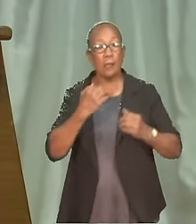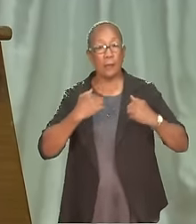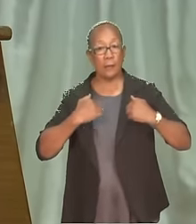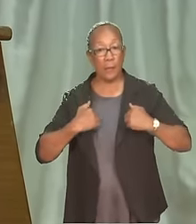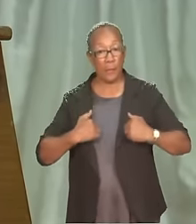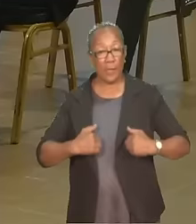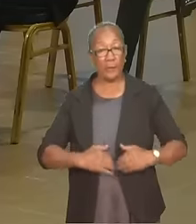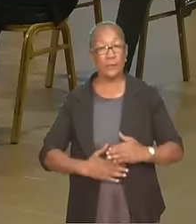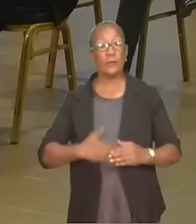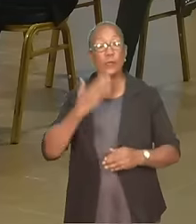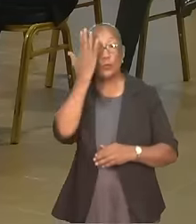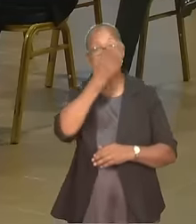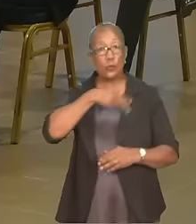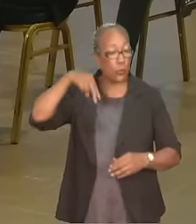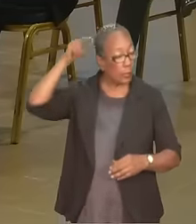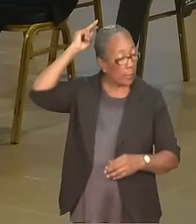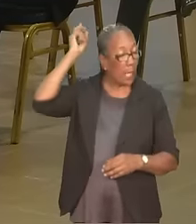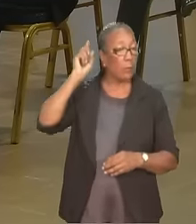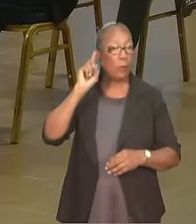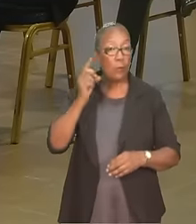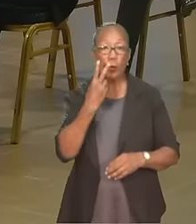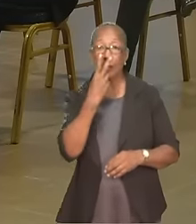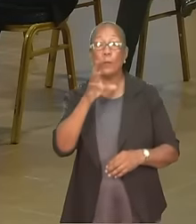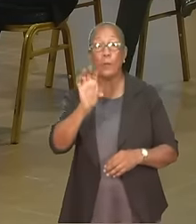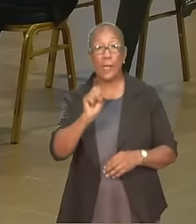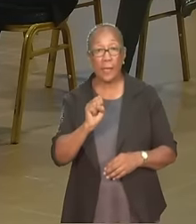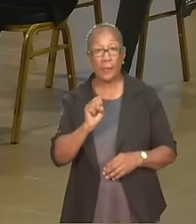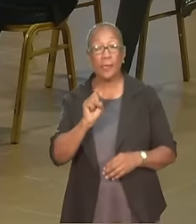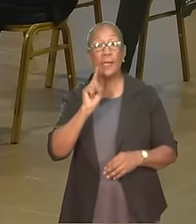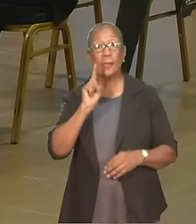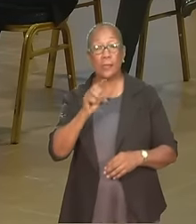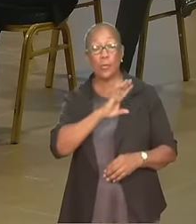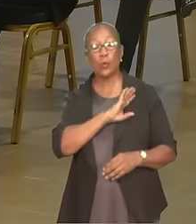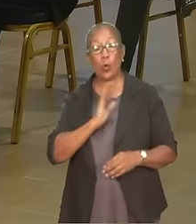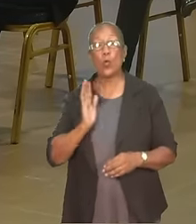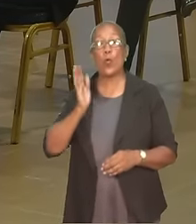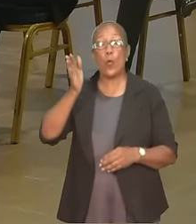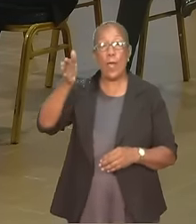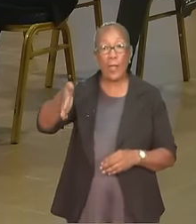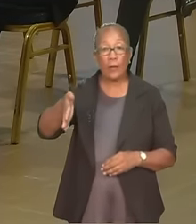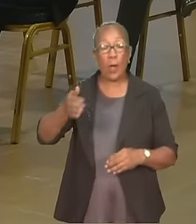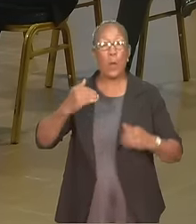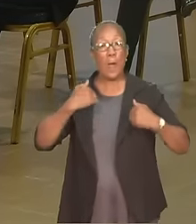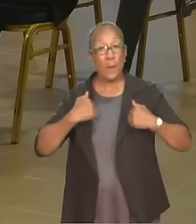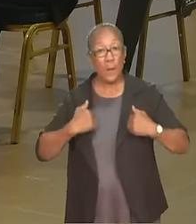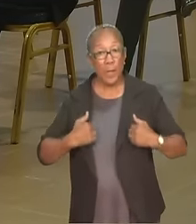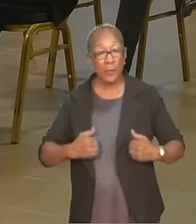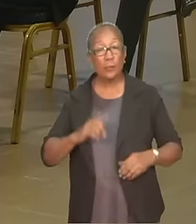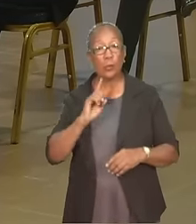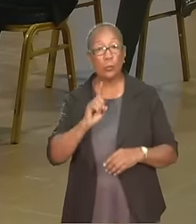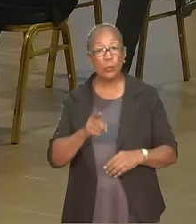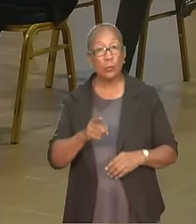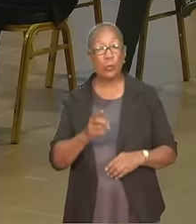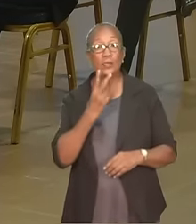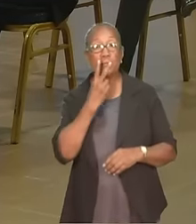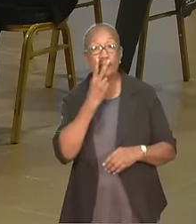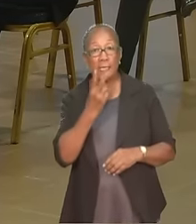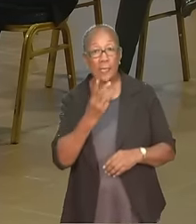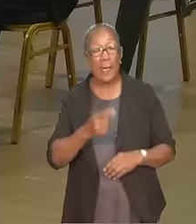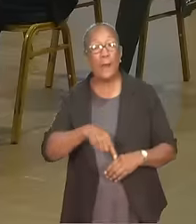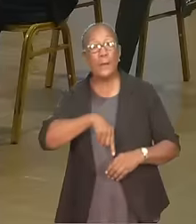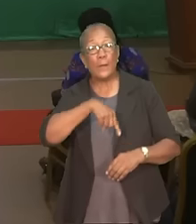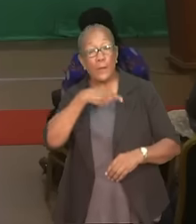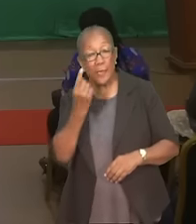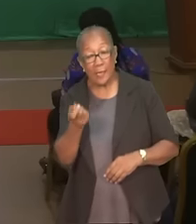merken. Laat het volk merken dat ze ook welvaart krijgen. Laat het volk merken dat er ook meer inkomsten is in de